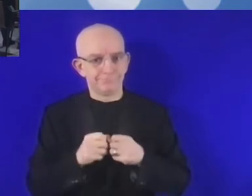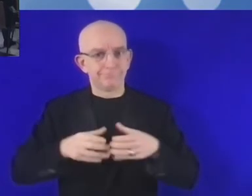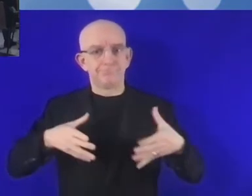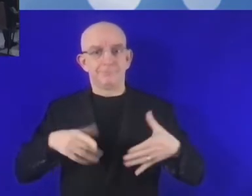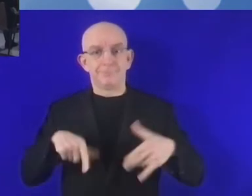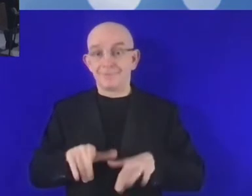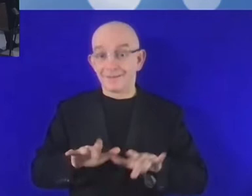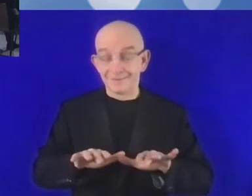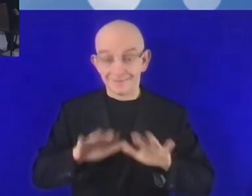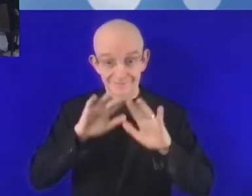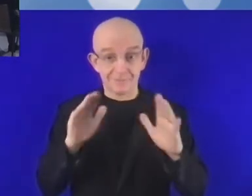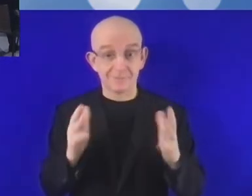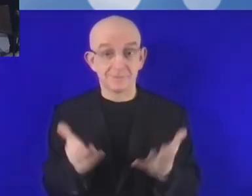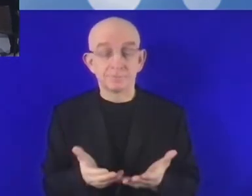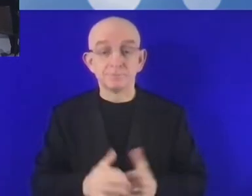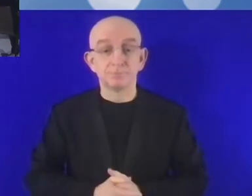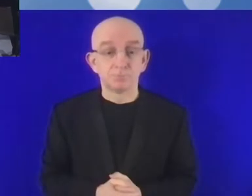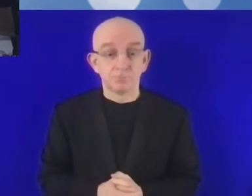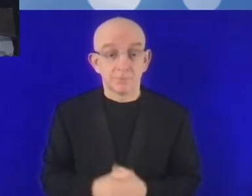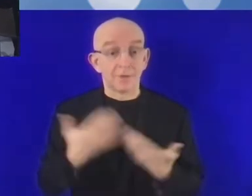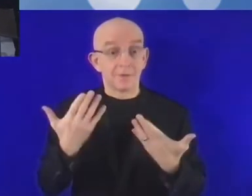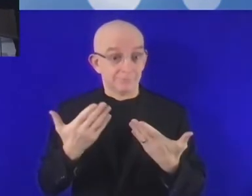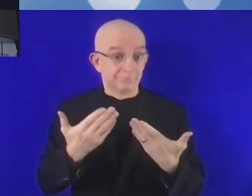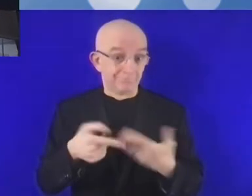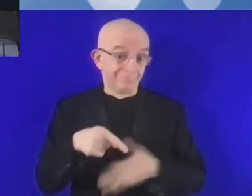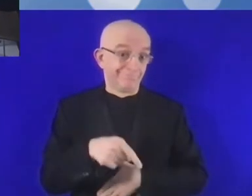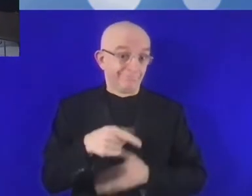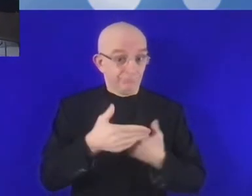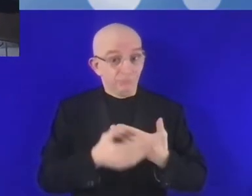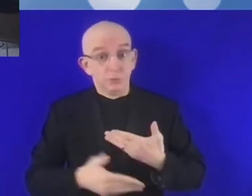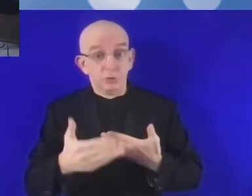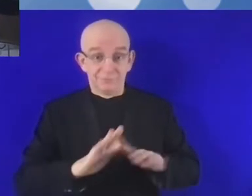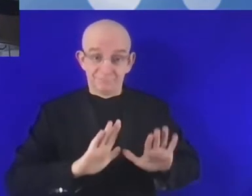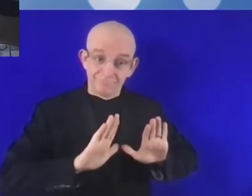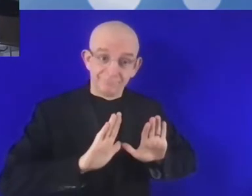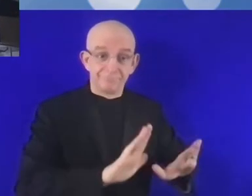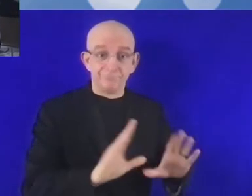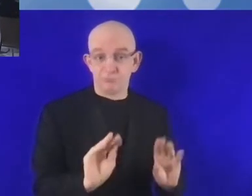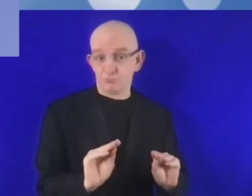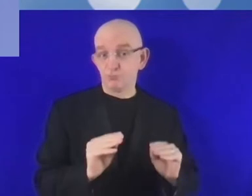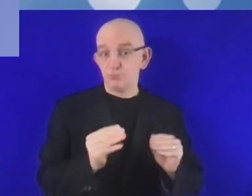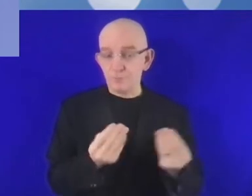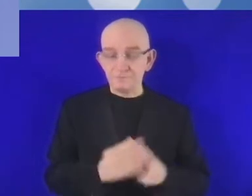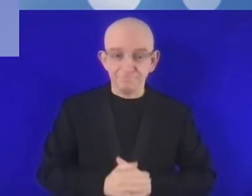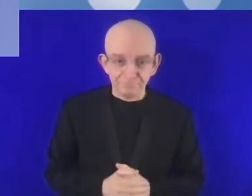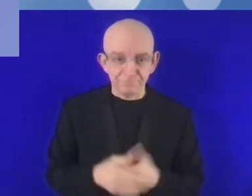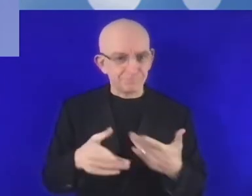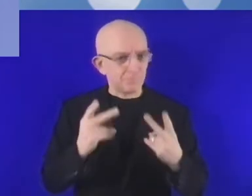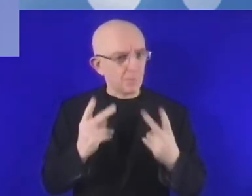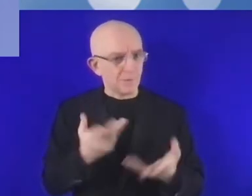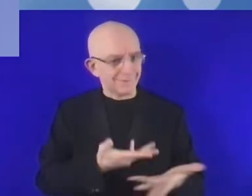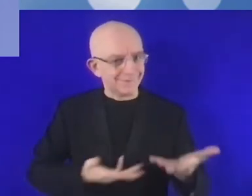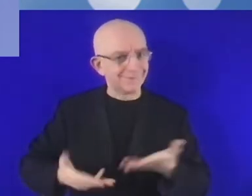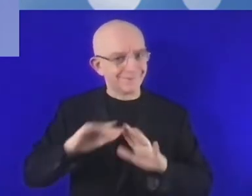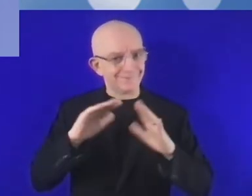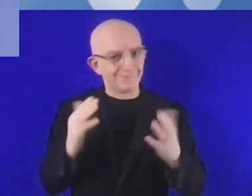ويستخدمون الإنترنت، ونحن نعرف أن المستقبل لهم. لذلك جزء كبير من هذه النسخة من قمتنا هو